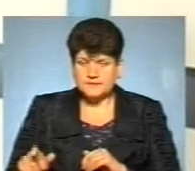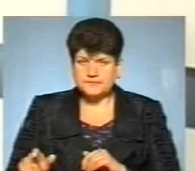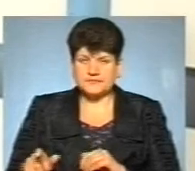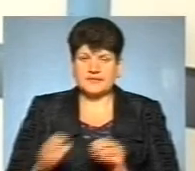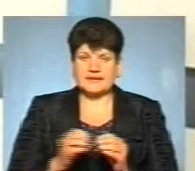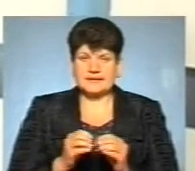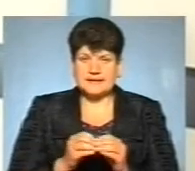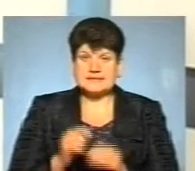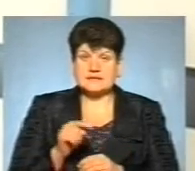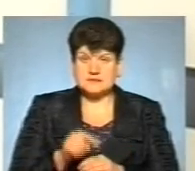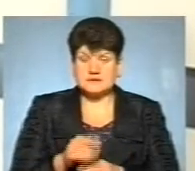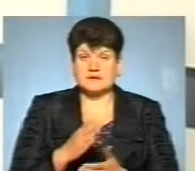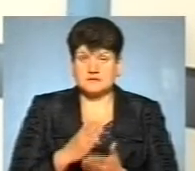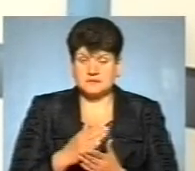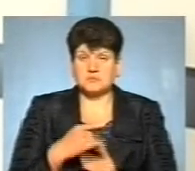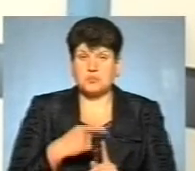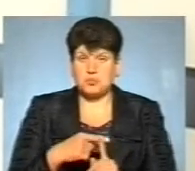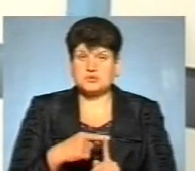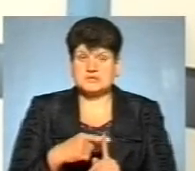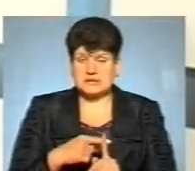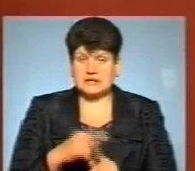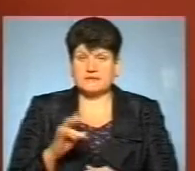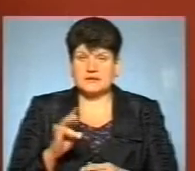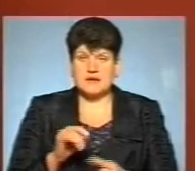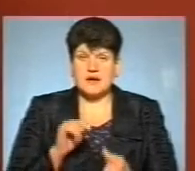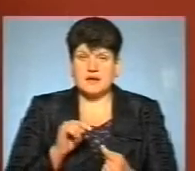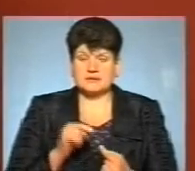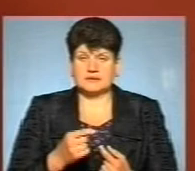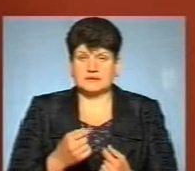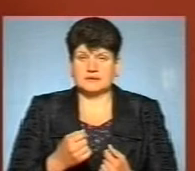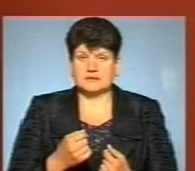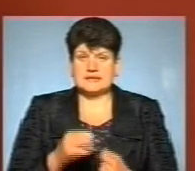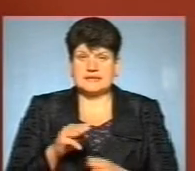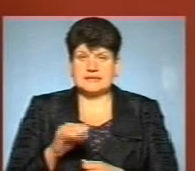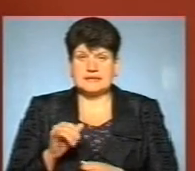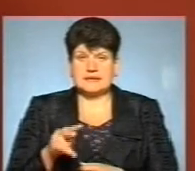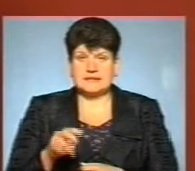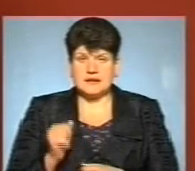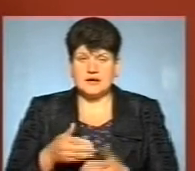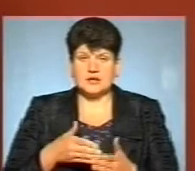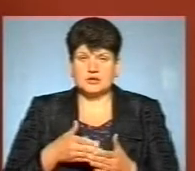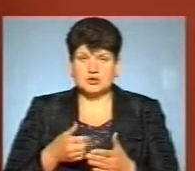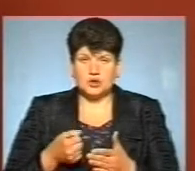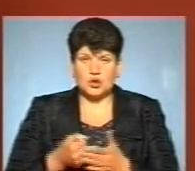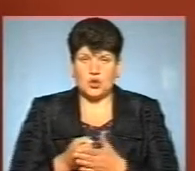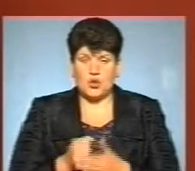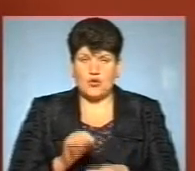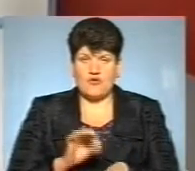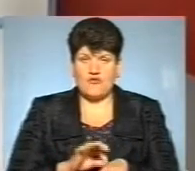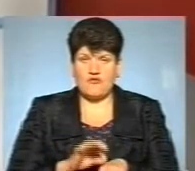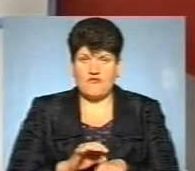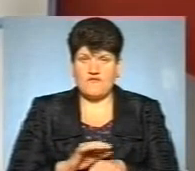10 із них виявилися позитивними на антитіла до вірусу